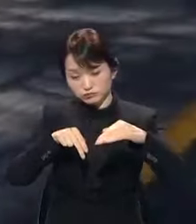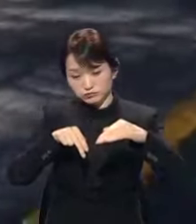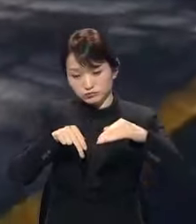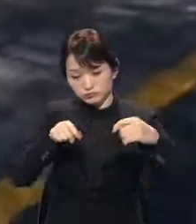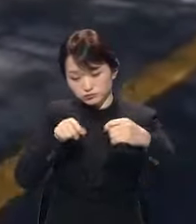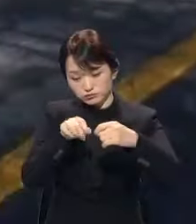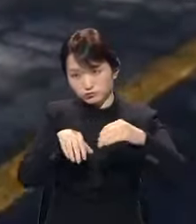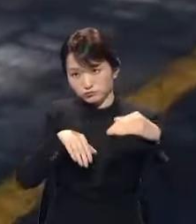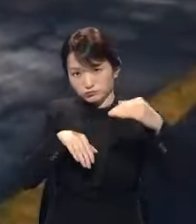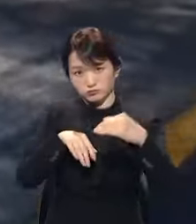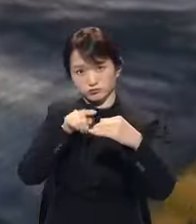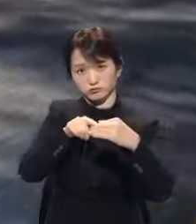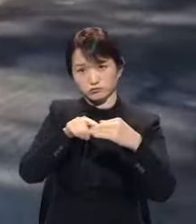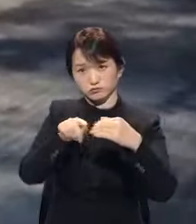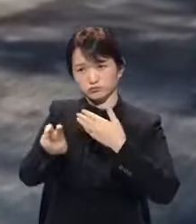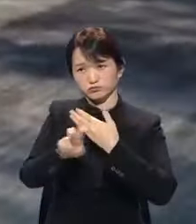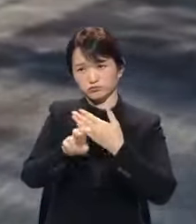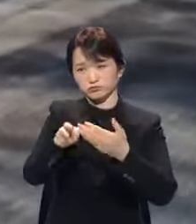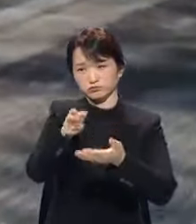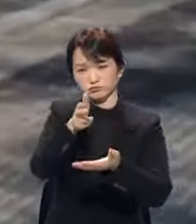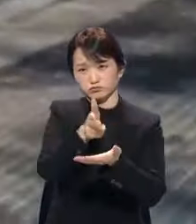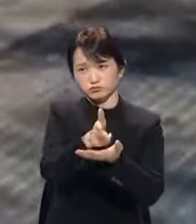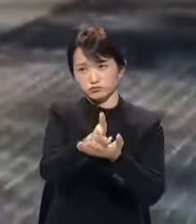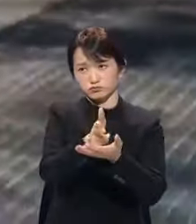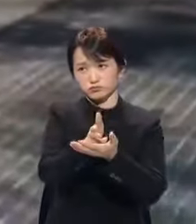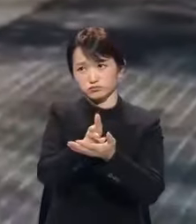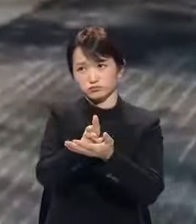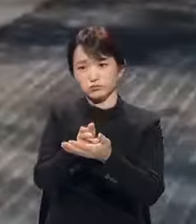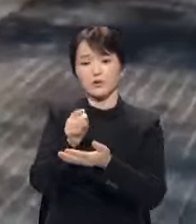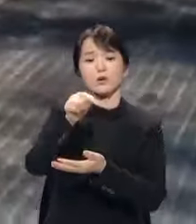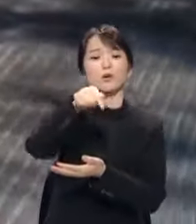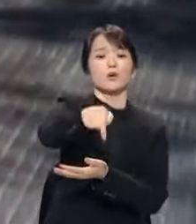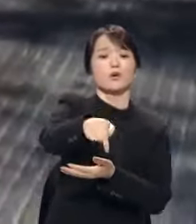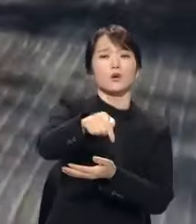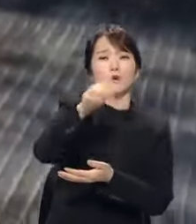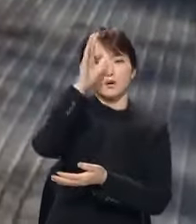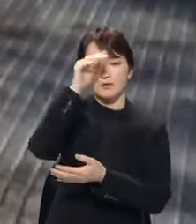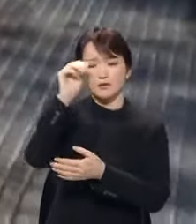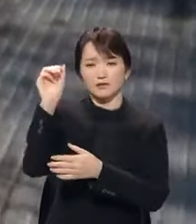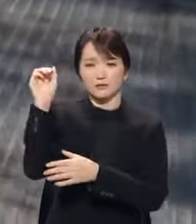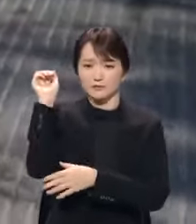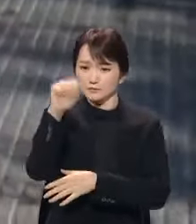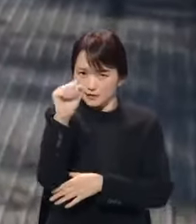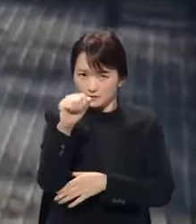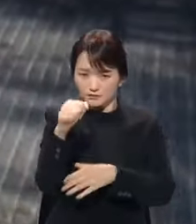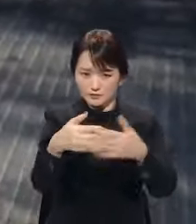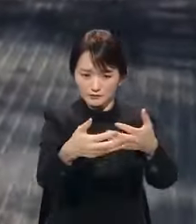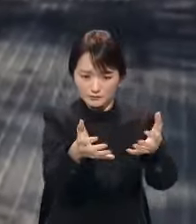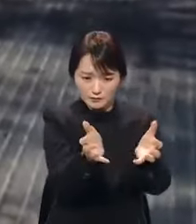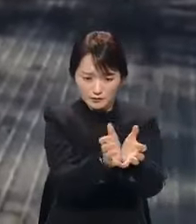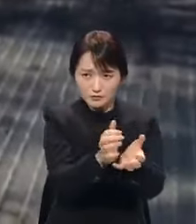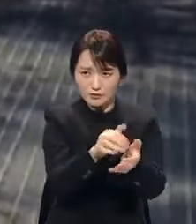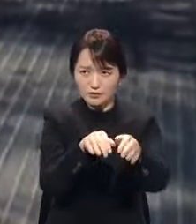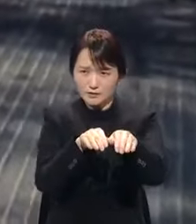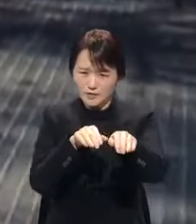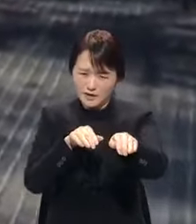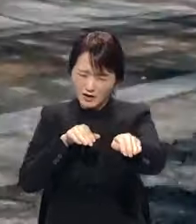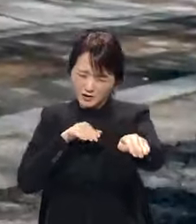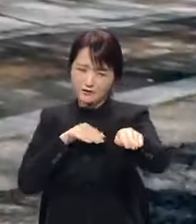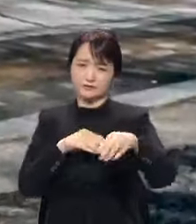겁니다. 이름하여 불법 주차. 저 안쪽에 있는 테니스 배드민턴 코트의 동호회 수명의 차량이 주차